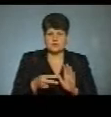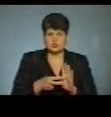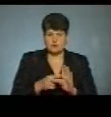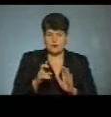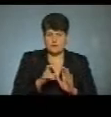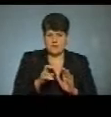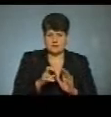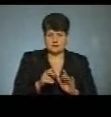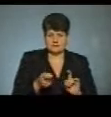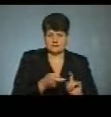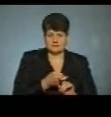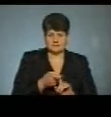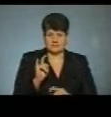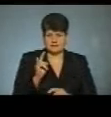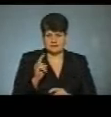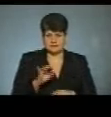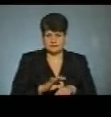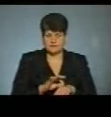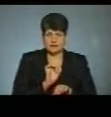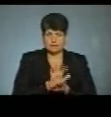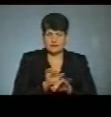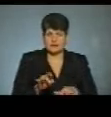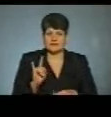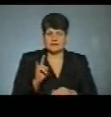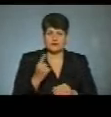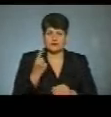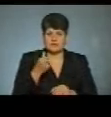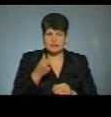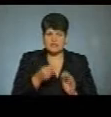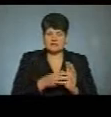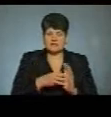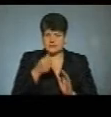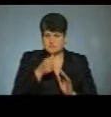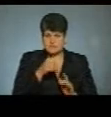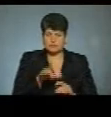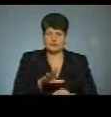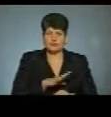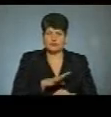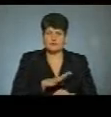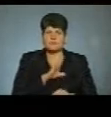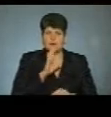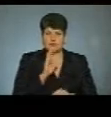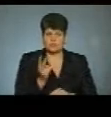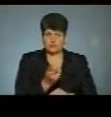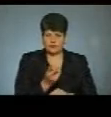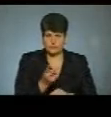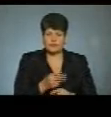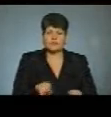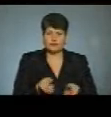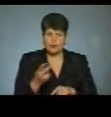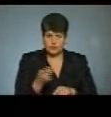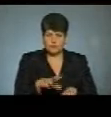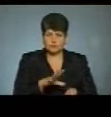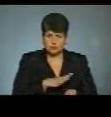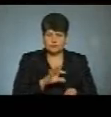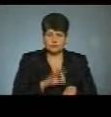підтвердили діагноз COVID-19. Дитині рік і 8 місяців. Вона перебувала в лікарні з матір'ю, в якої також підтвердили коронавірус. Це через те,